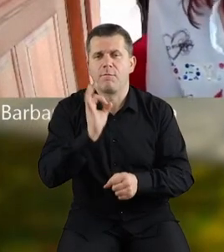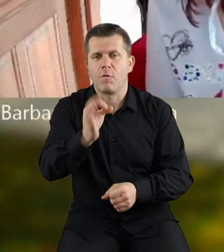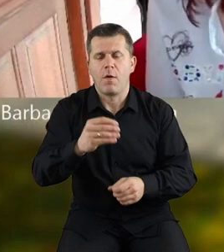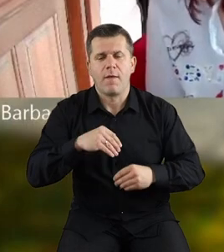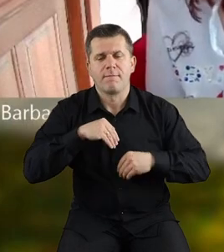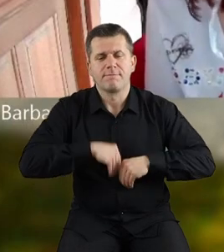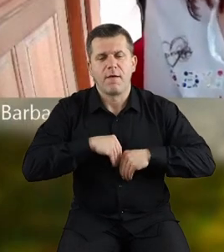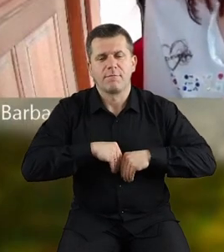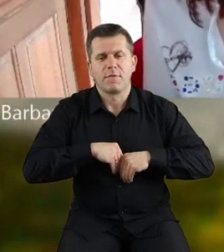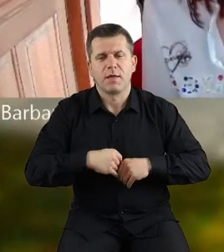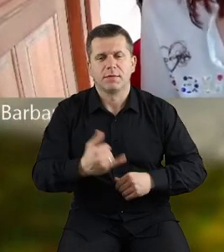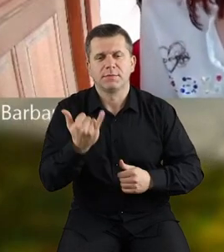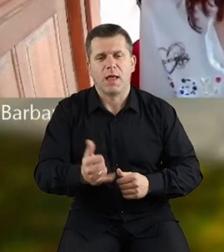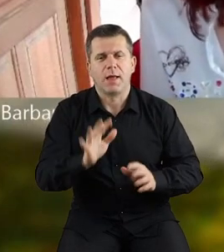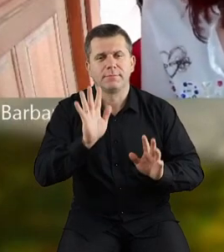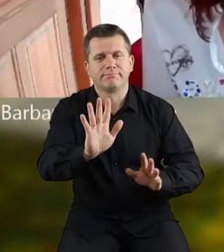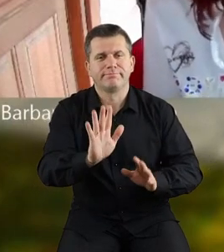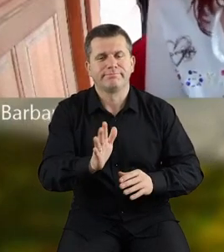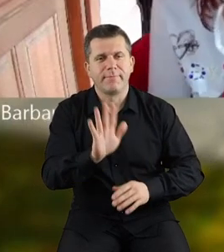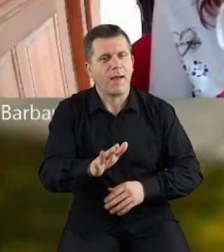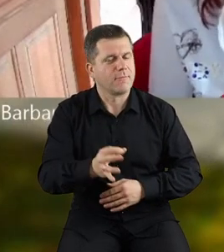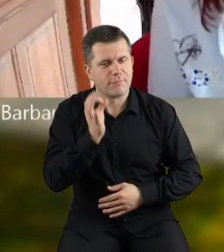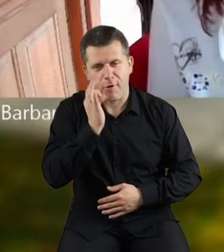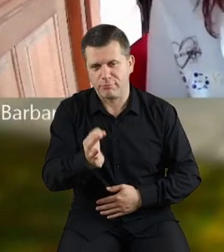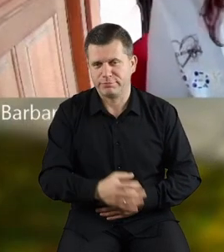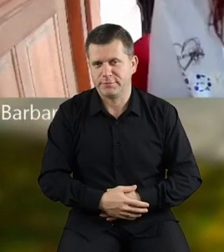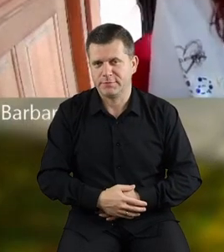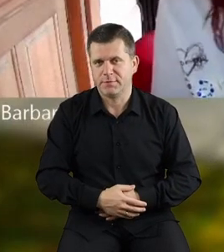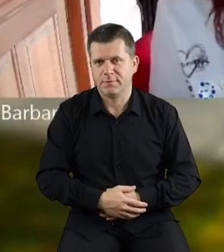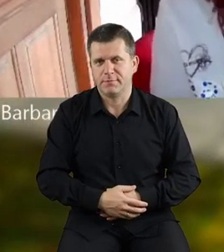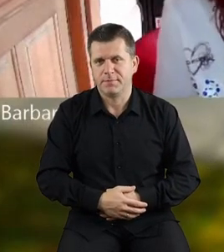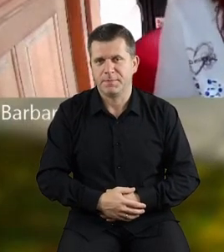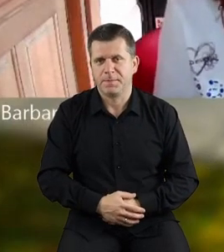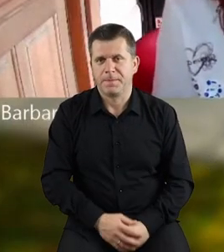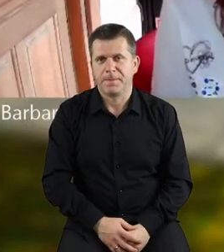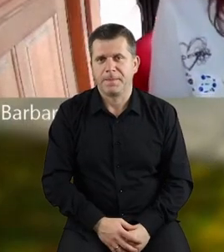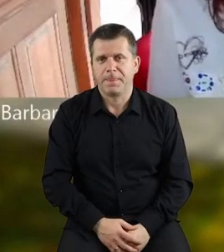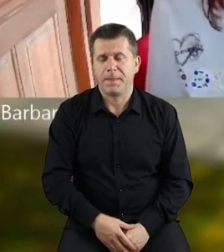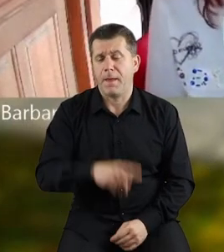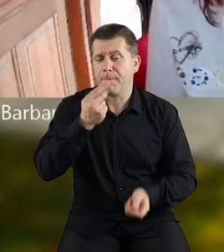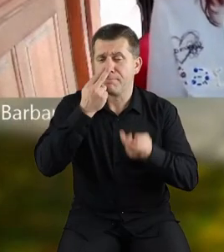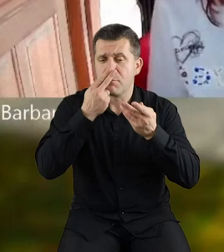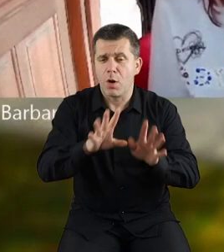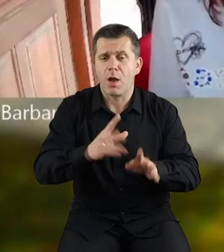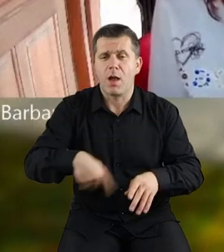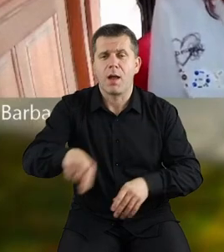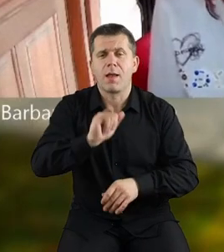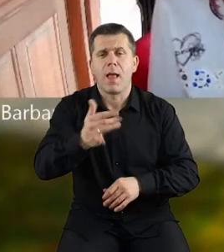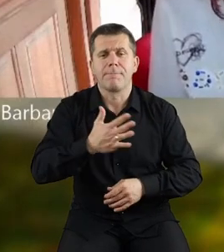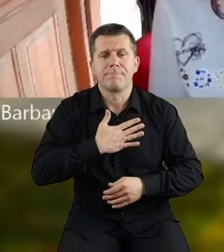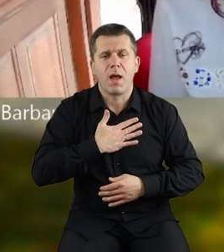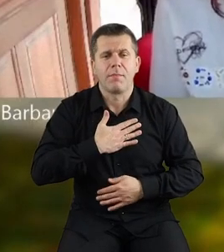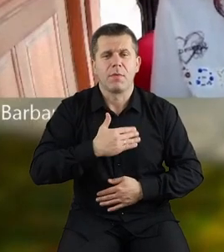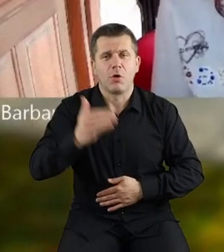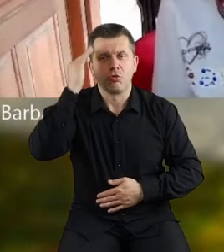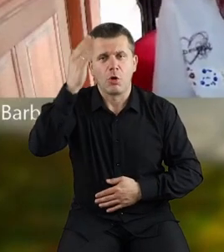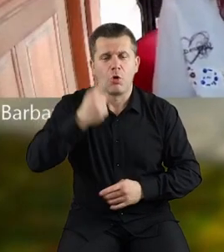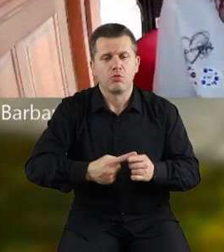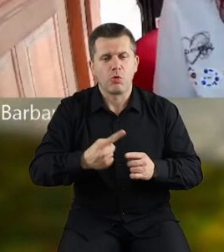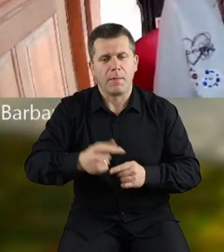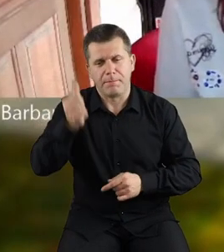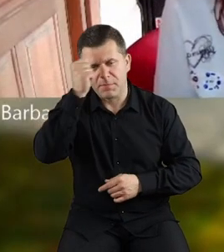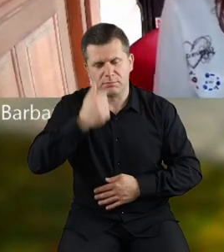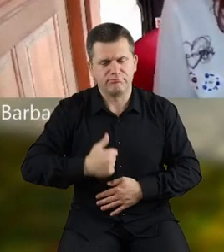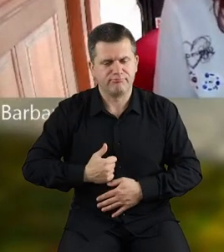prowadzi twoje wewnętrzne dziecko, które chyba ma się świetnie, bo obnażasz to, jacy jesteśmy zadufani w sobie,